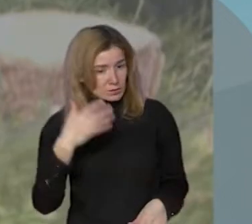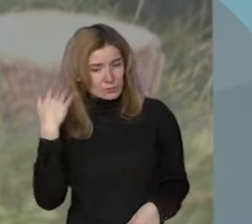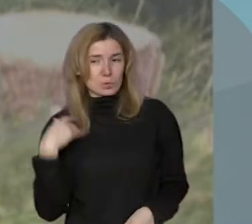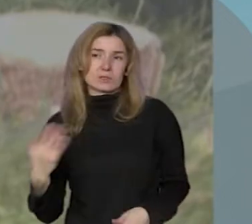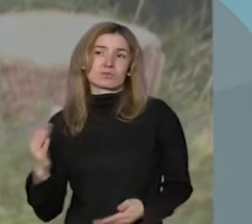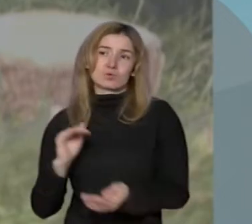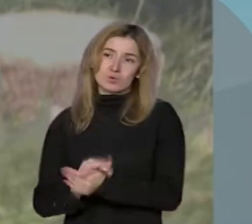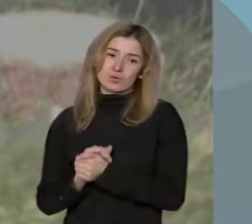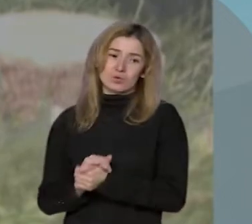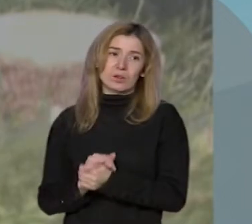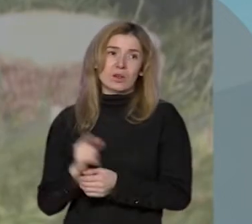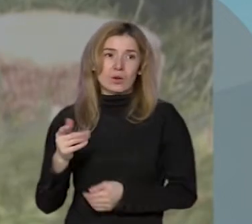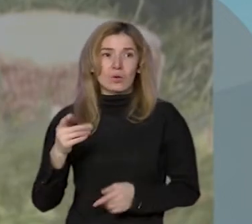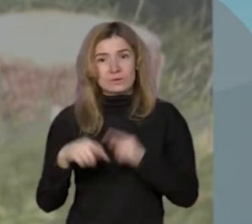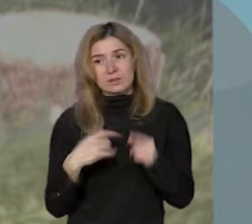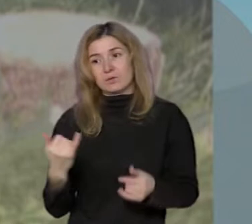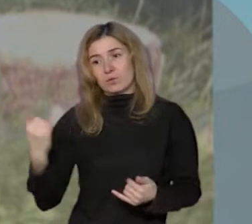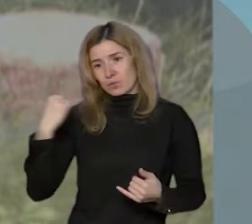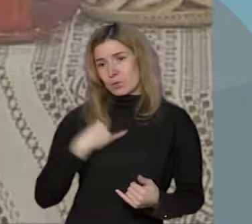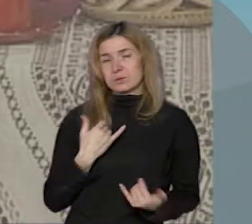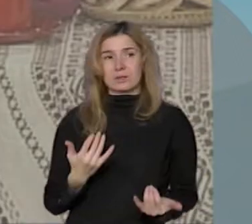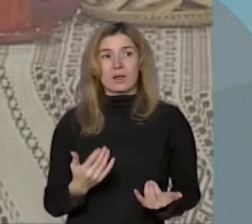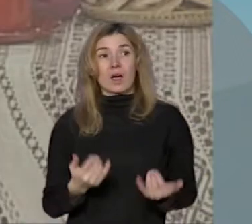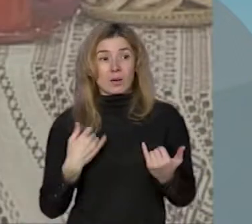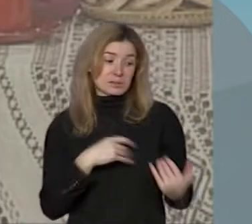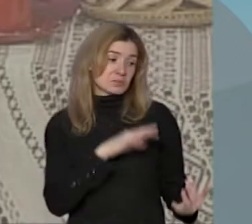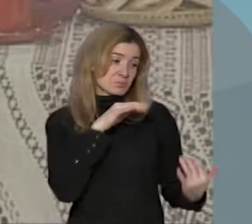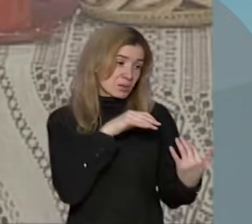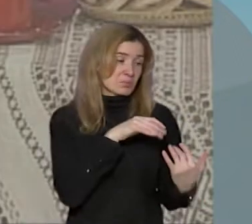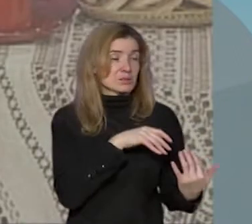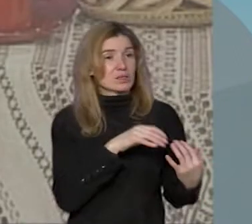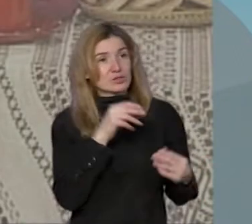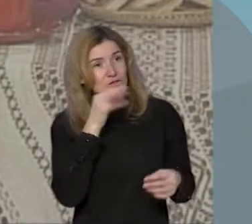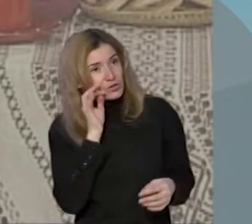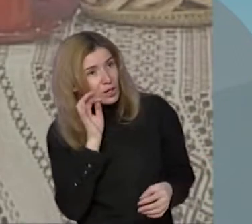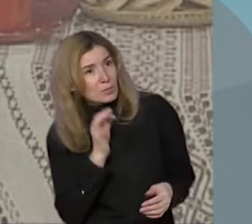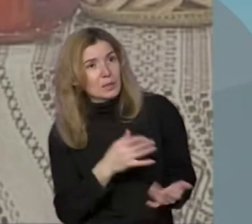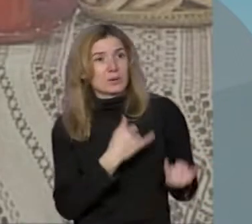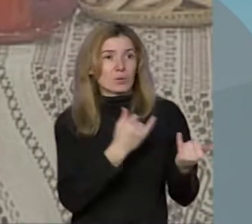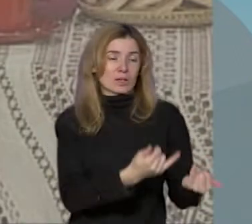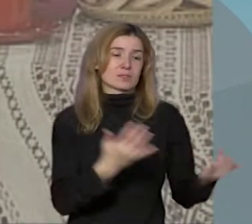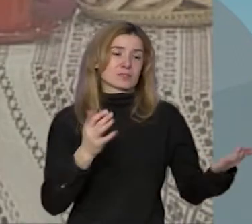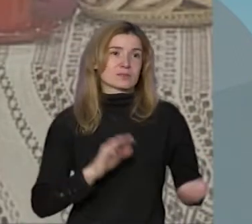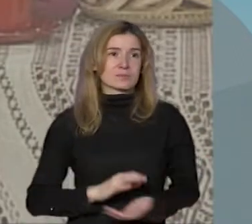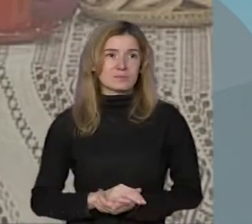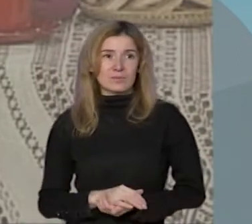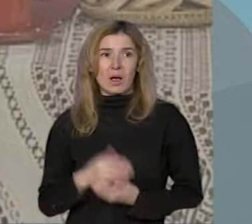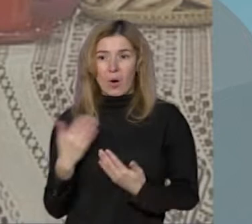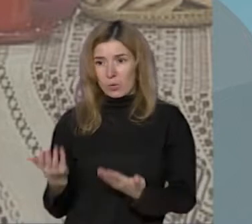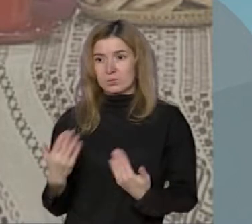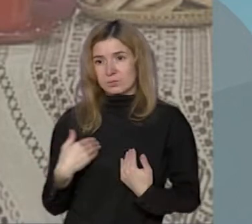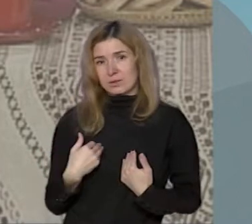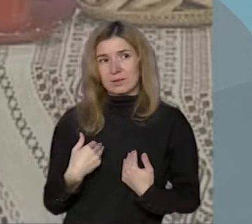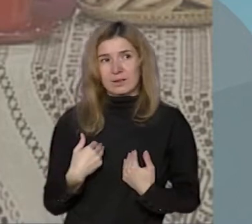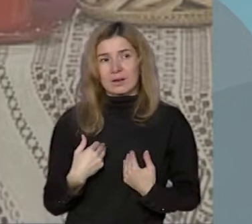быть? Я с ним давно дружу. И сегодня он ко мне в гости заглянул. Мы с ним посидели, о том о сём поболтали. Я его чайком ароматным угостил.